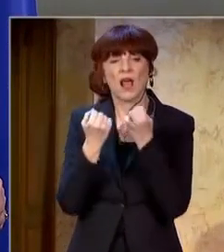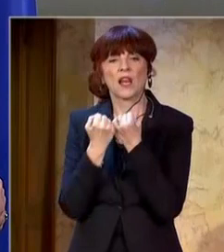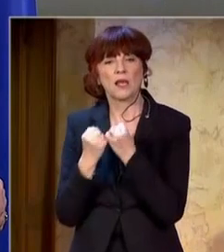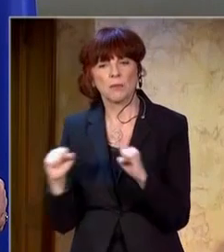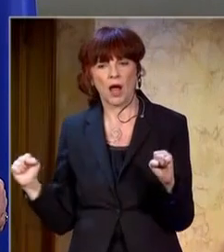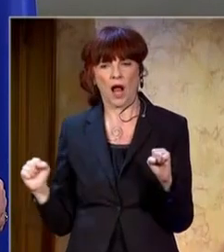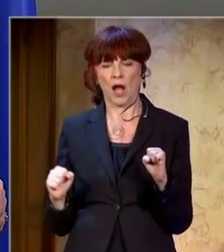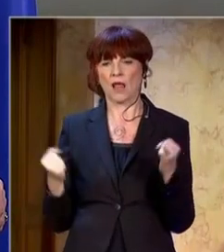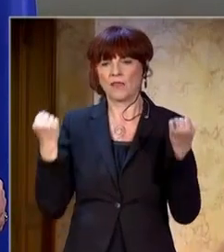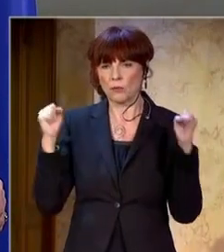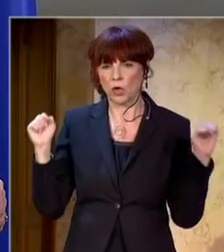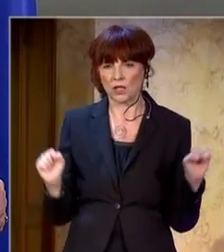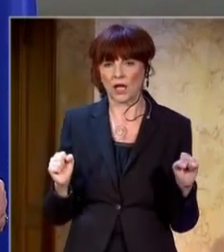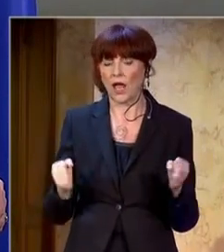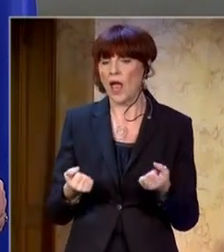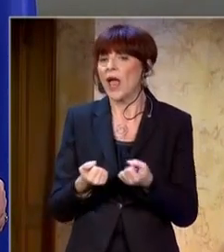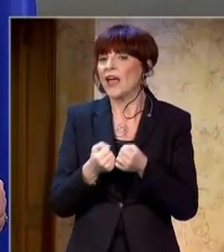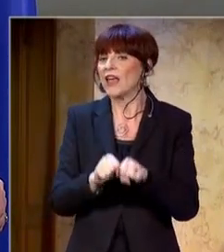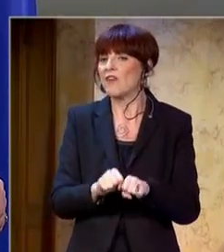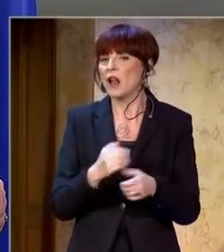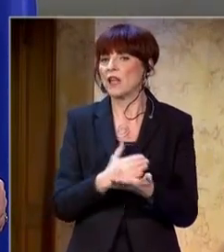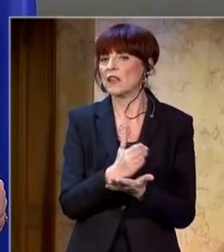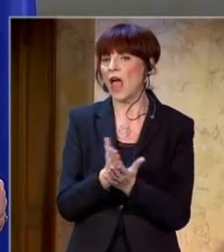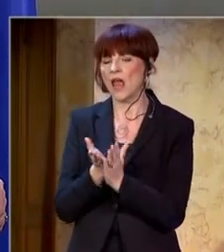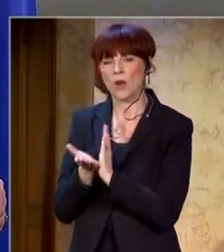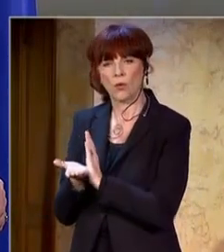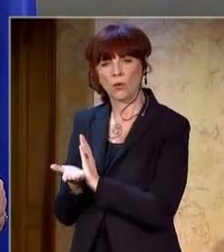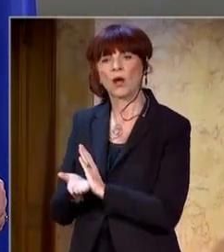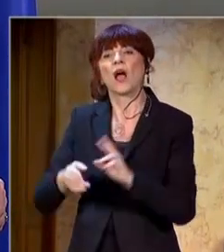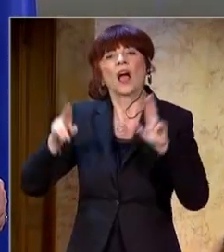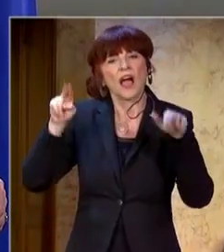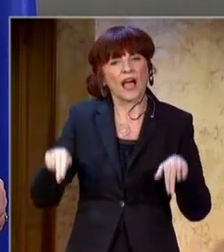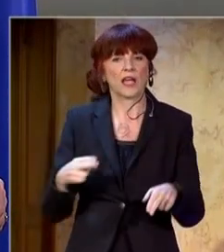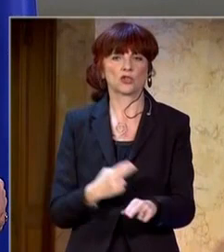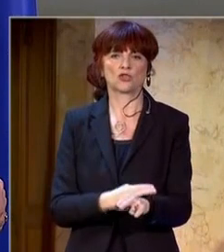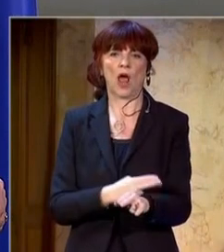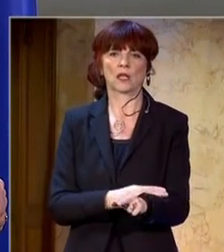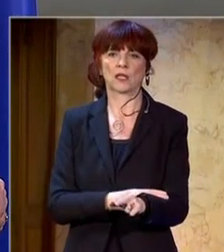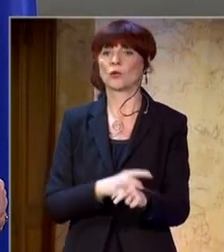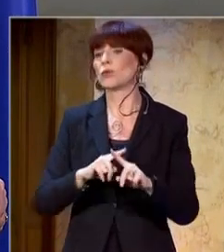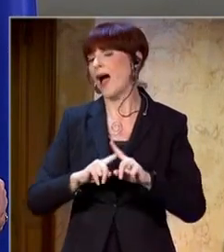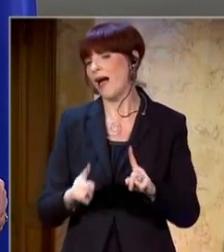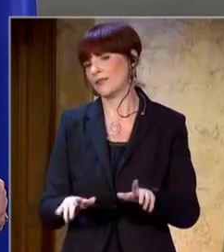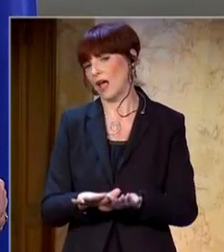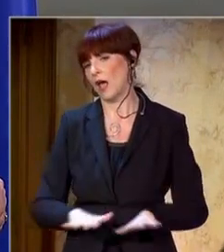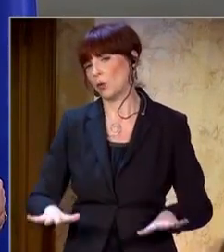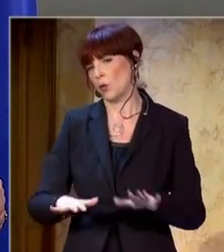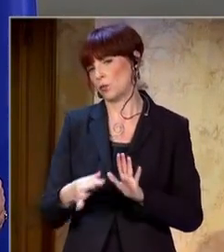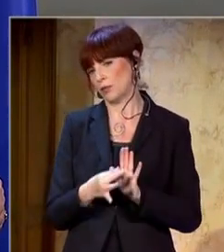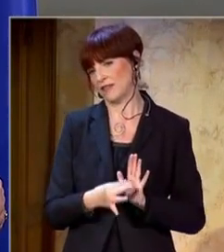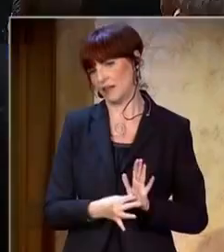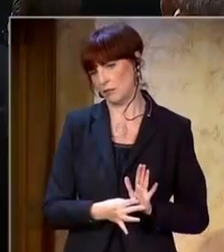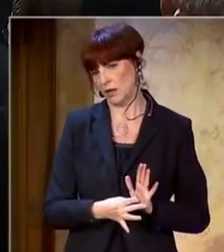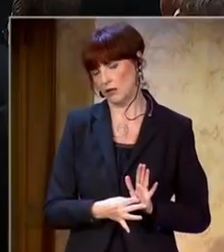zum Beispiel der Gewaltenteilung, wie zum Beispiel der Rechtsstaatlichkeit und den anderen Grundprinzipien. Es wurde viel gesagt darüber,